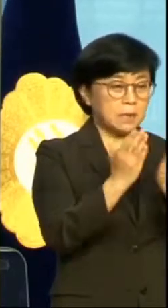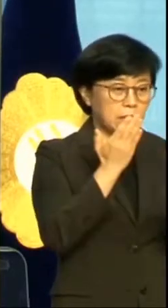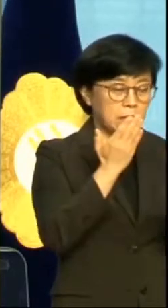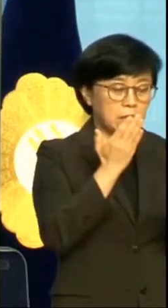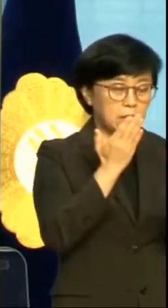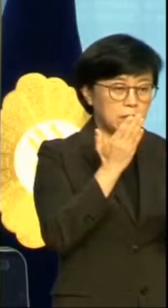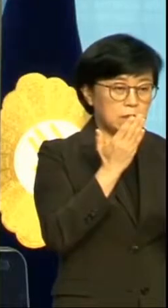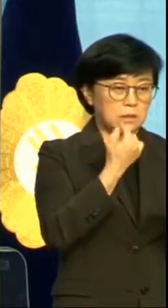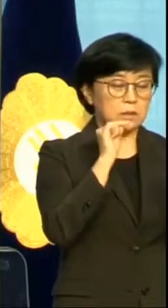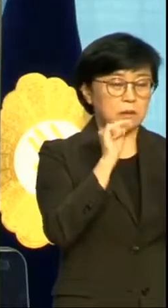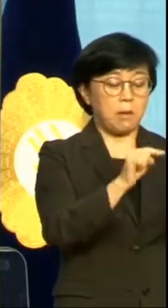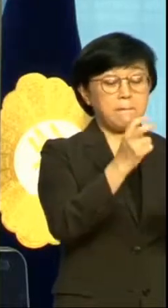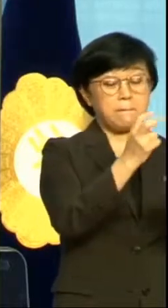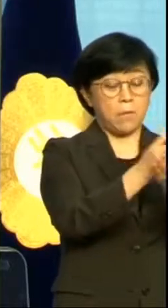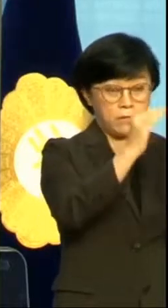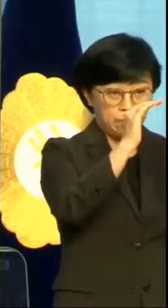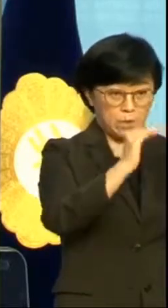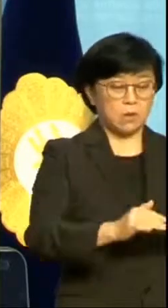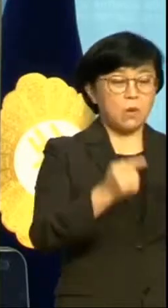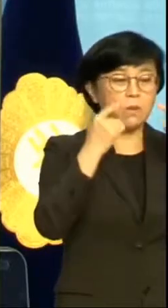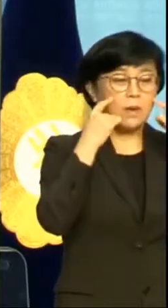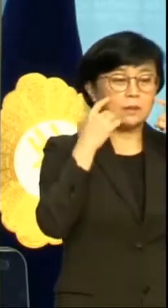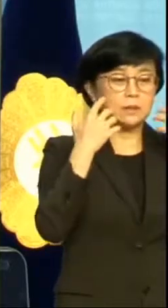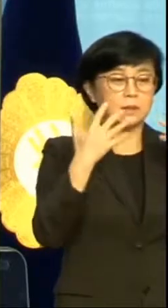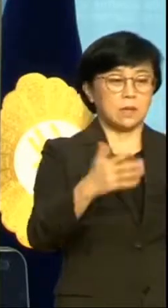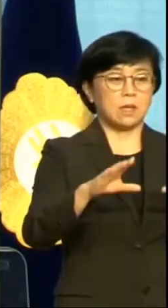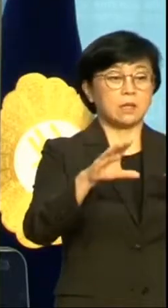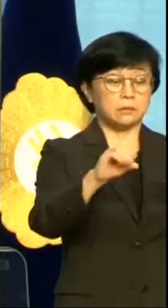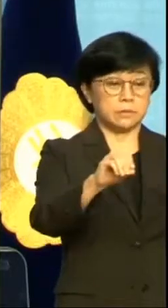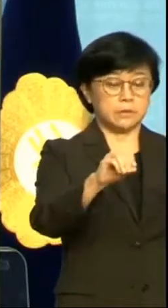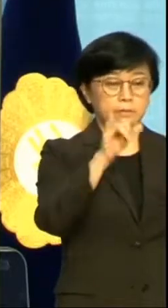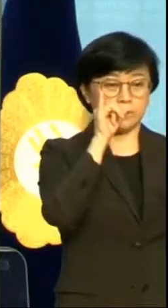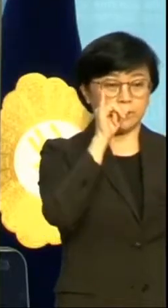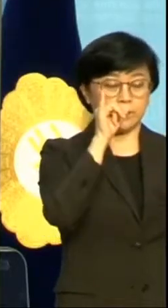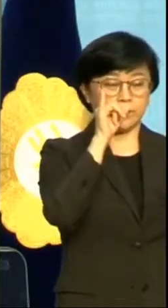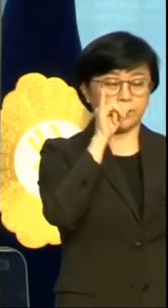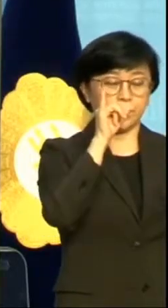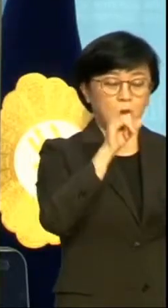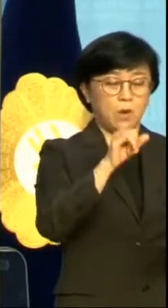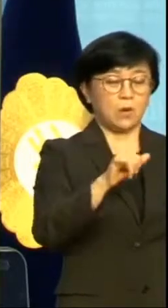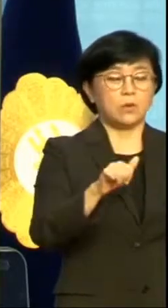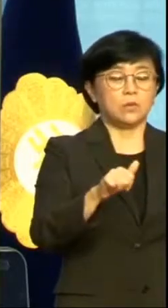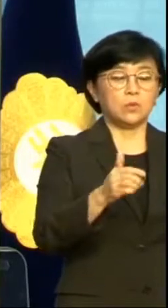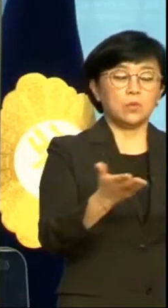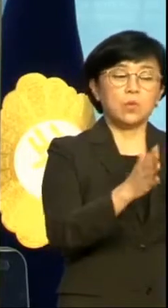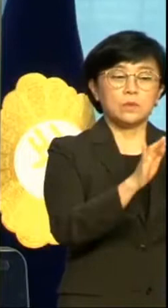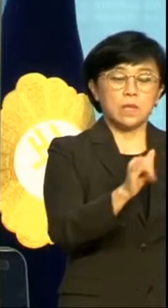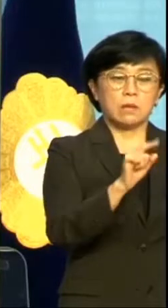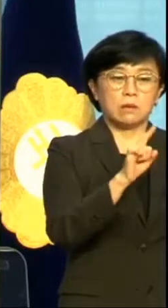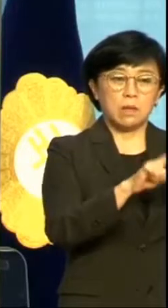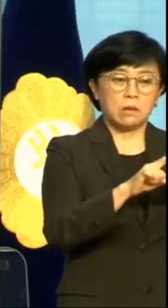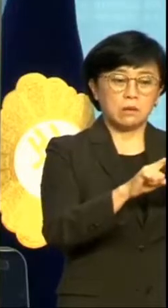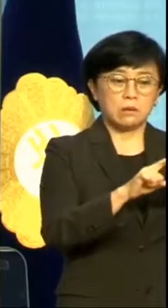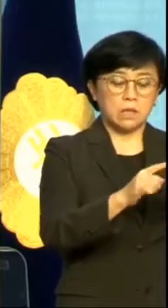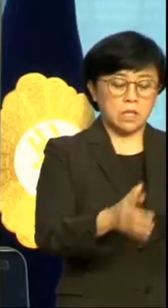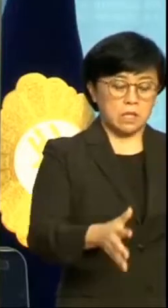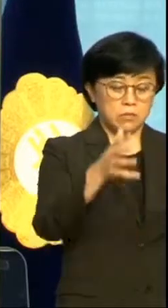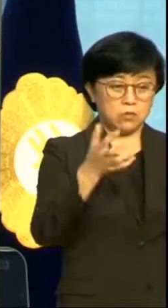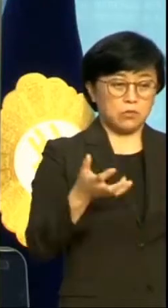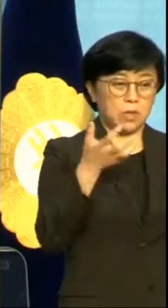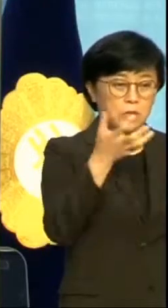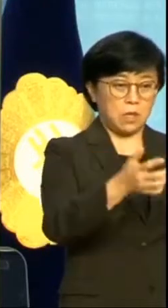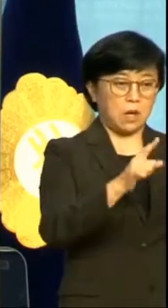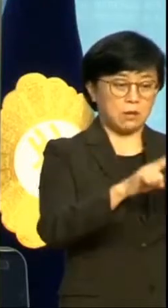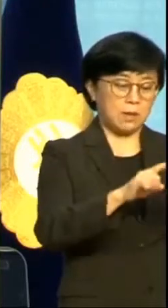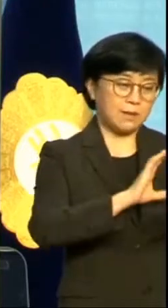법령에 따라 명확해 게 금지 되기 때문에 경비 노동자에 대한 입주민 등의 갑질